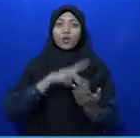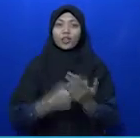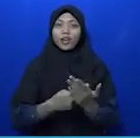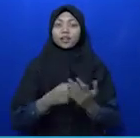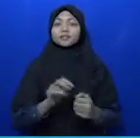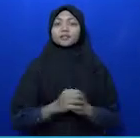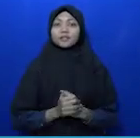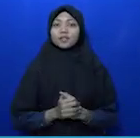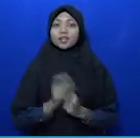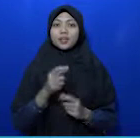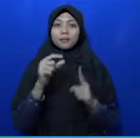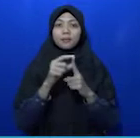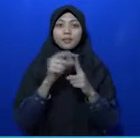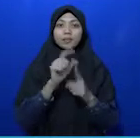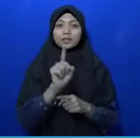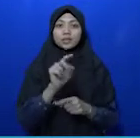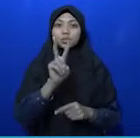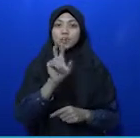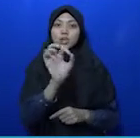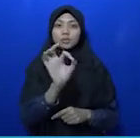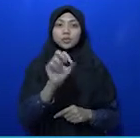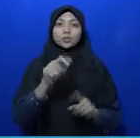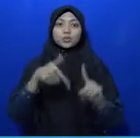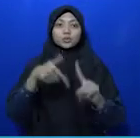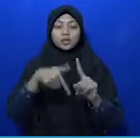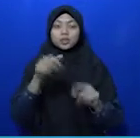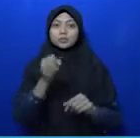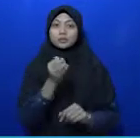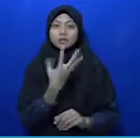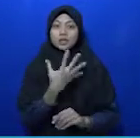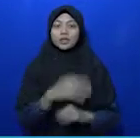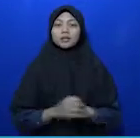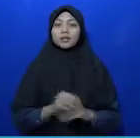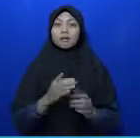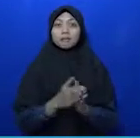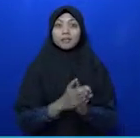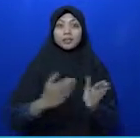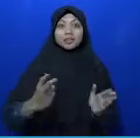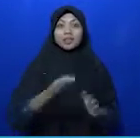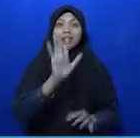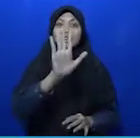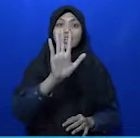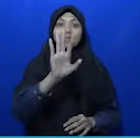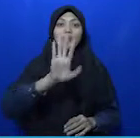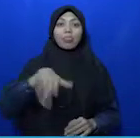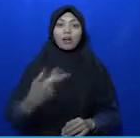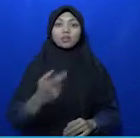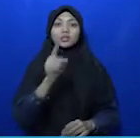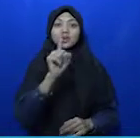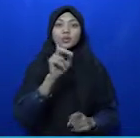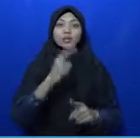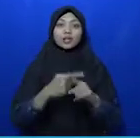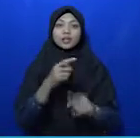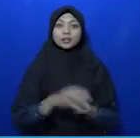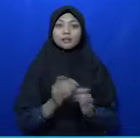karena PP 1 2017 sudah menyatakan bahwa perpanjangan dapat diajukan 5 tahun PP 1. Jadi 5 tahun